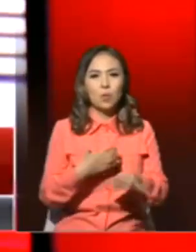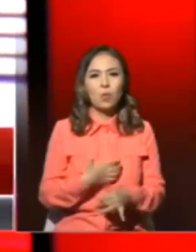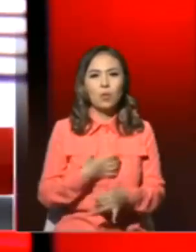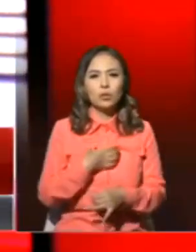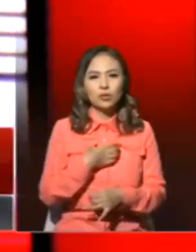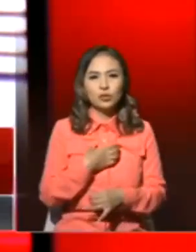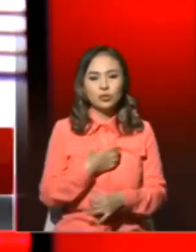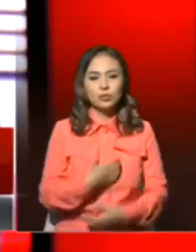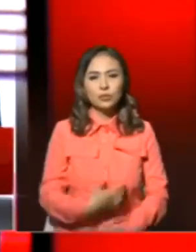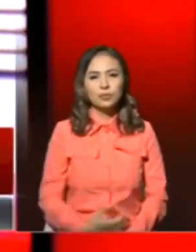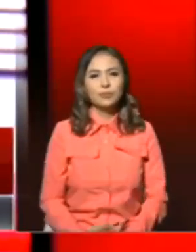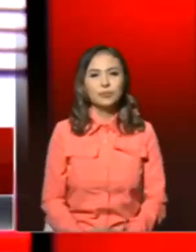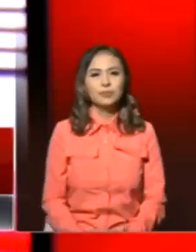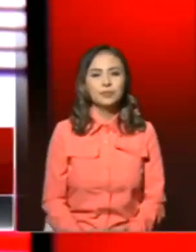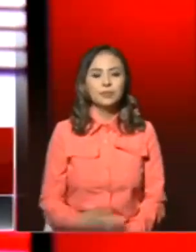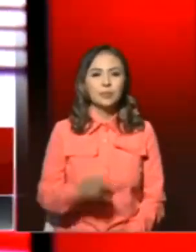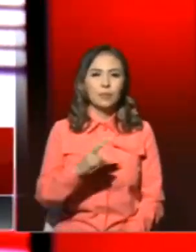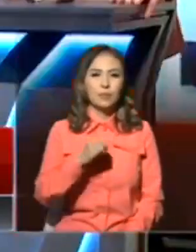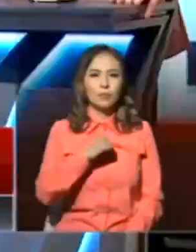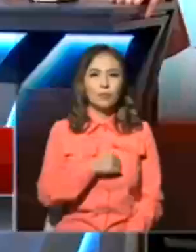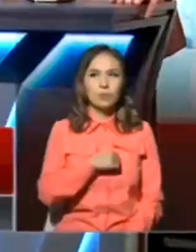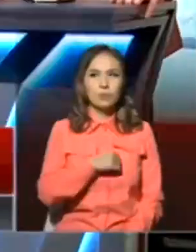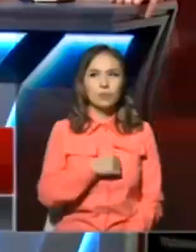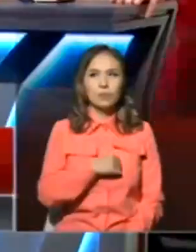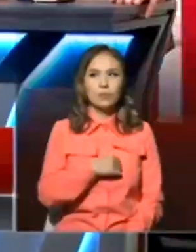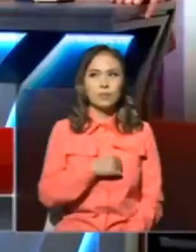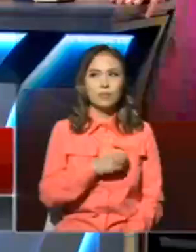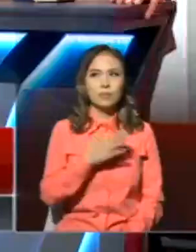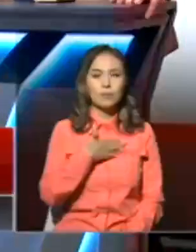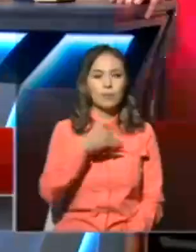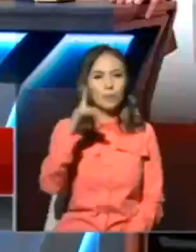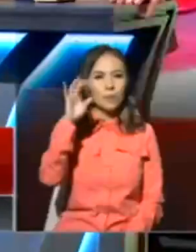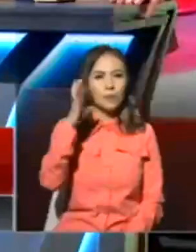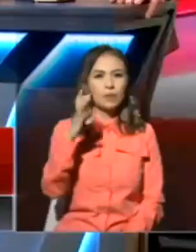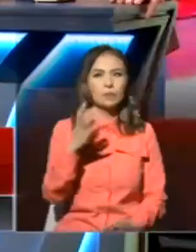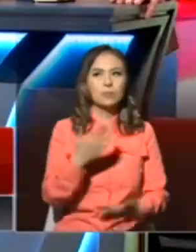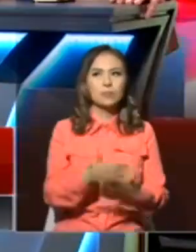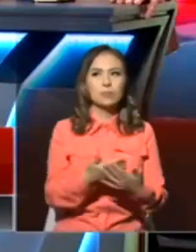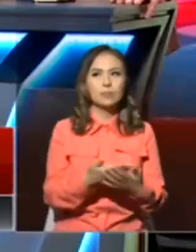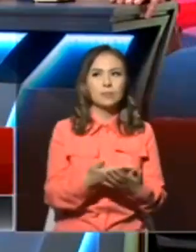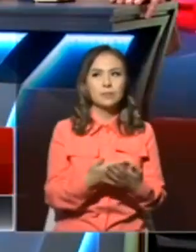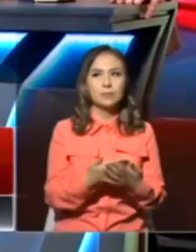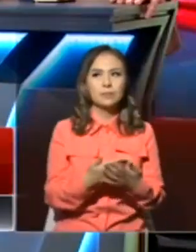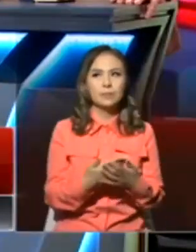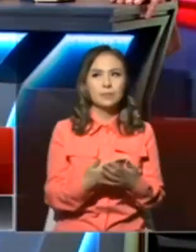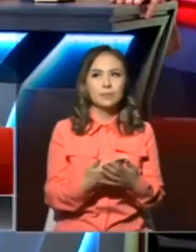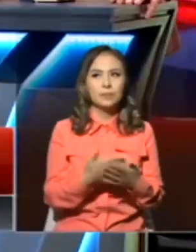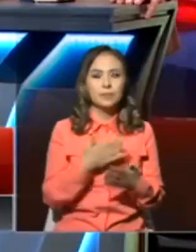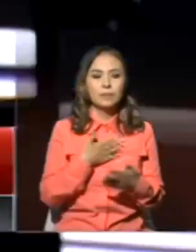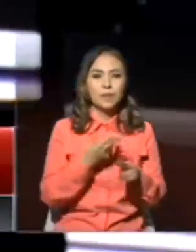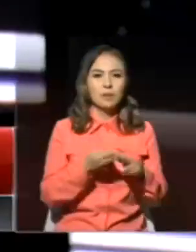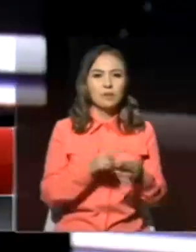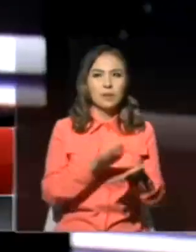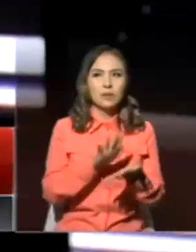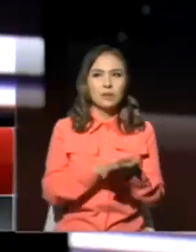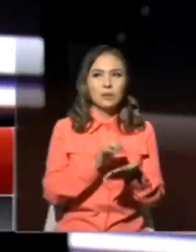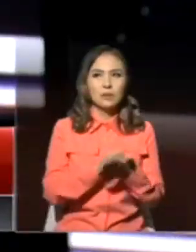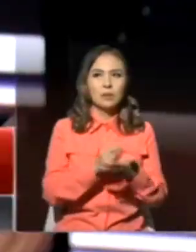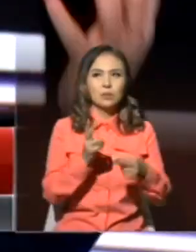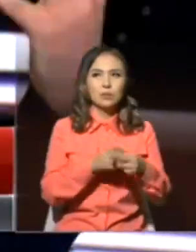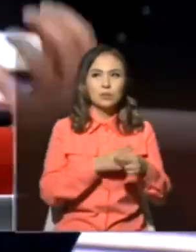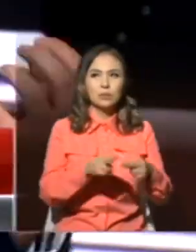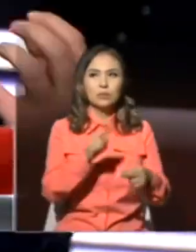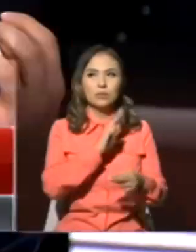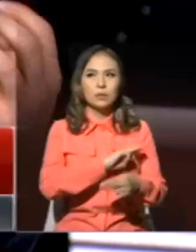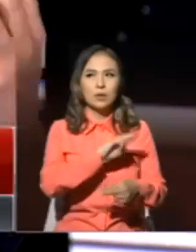Қазір таңда біз заңгер ретінде мысалға біздің психолог мырзалары бар. Біз соның салдарымен жұмыс істейміз де.